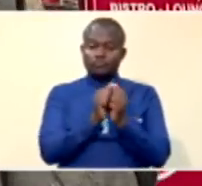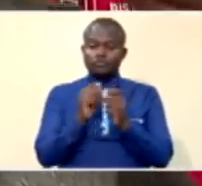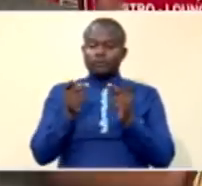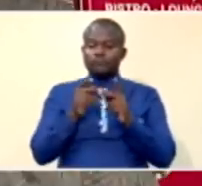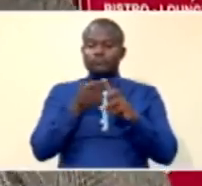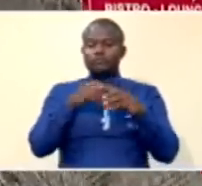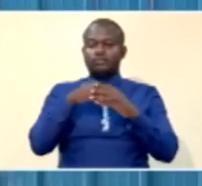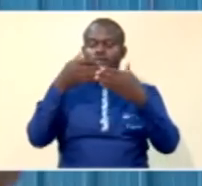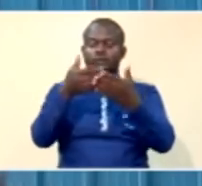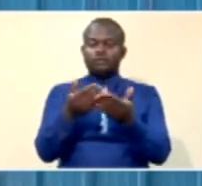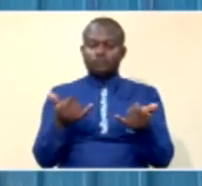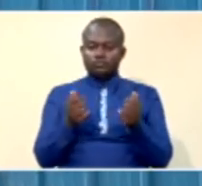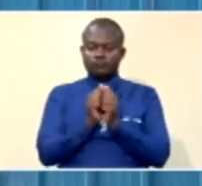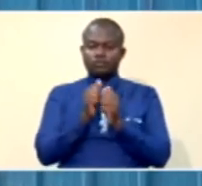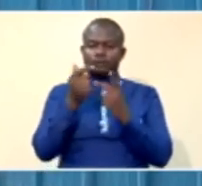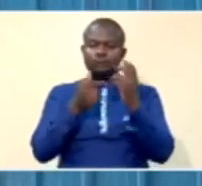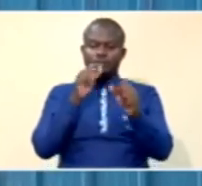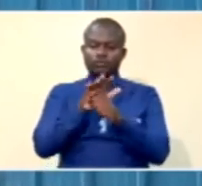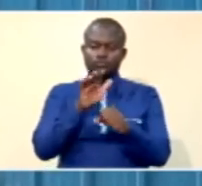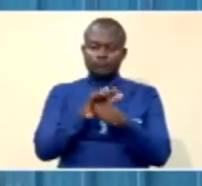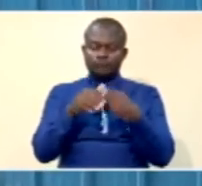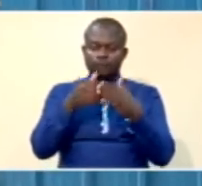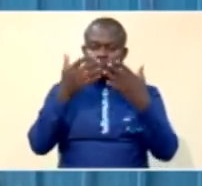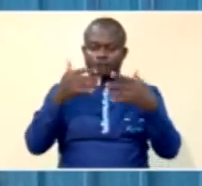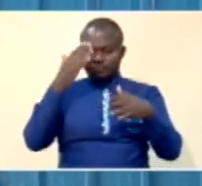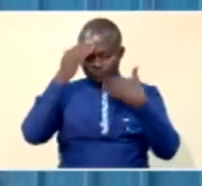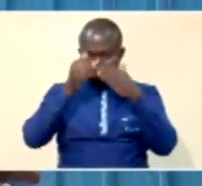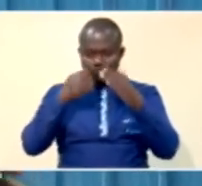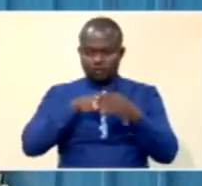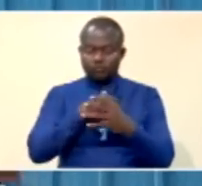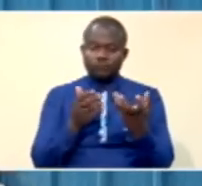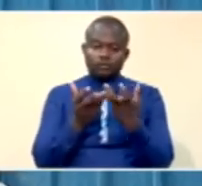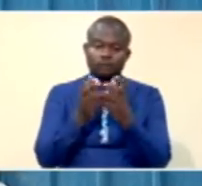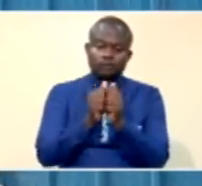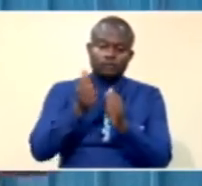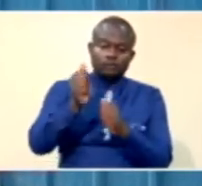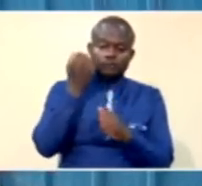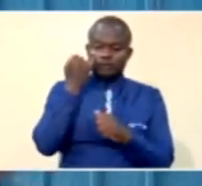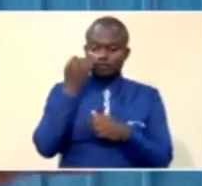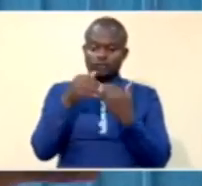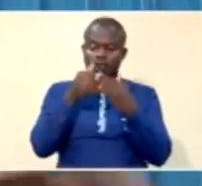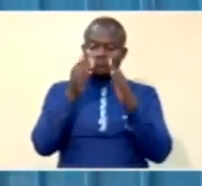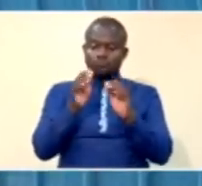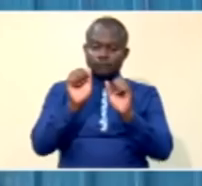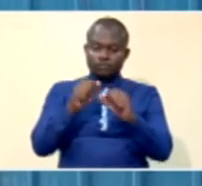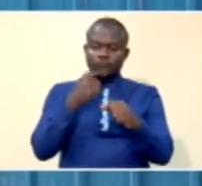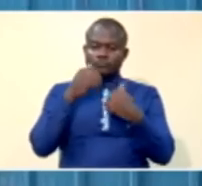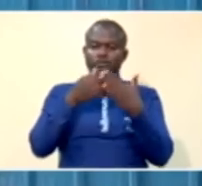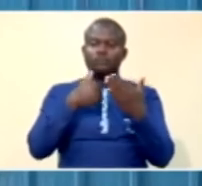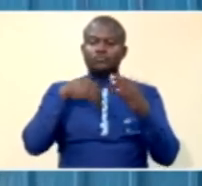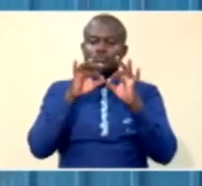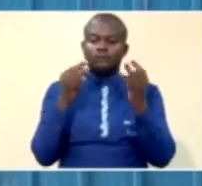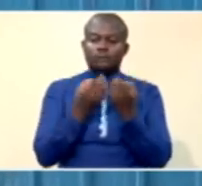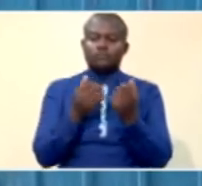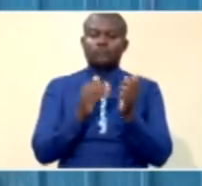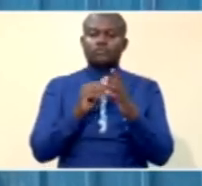navuye mfite naho ngeze. Hari byinshi cyane unagezeho bitewe n'uko nahuye nabo. Iyo ubuntu burya abasha kuba avuga ati afite umuryango